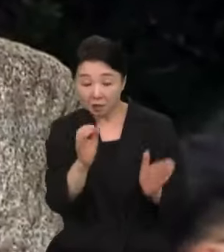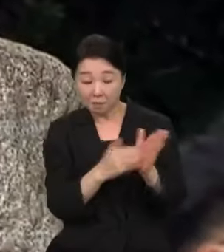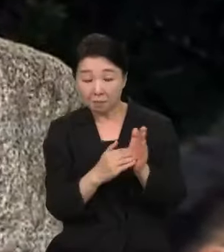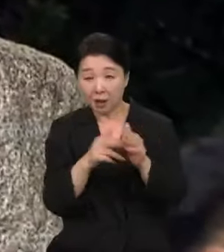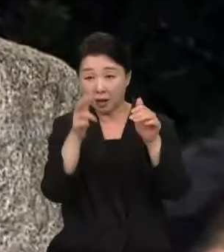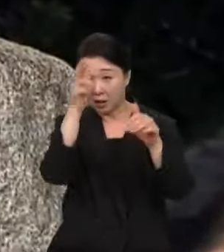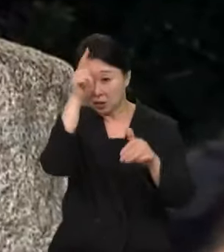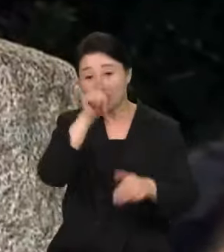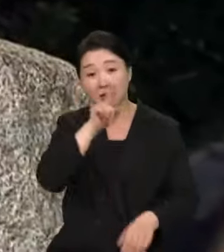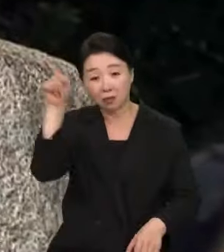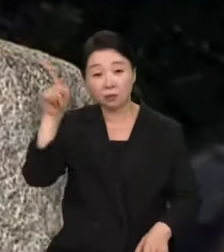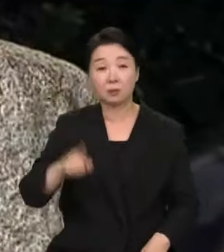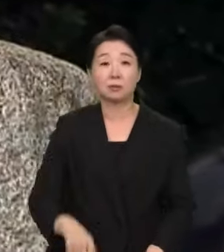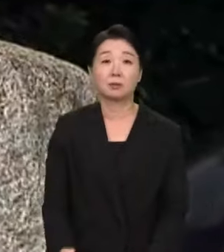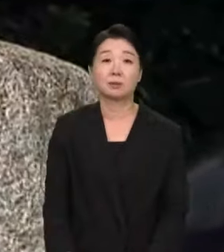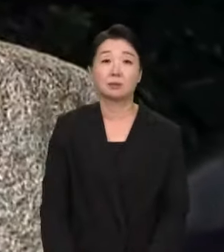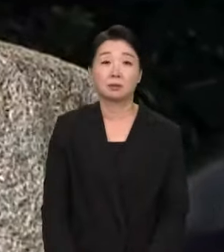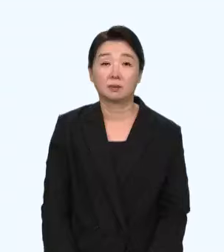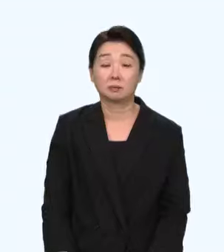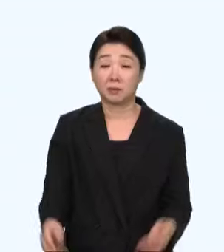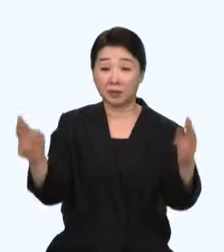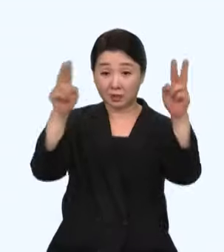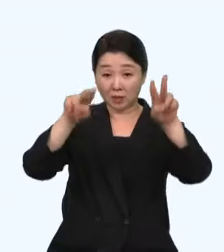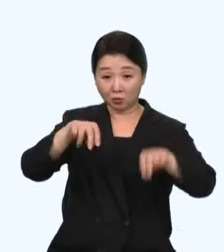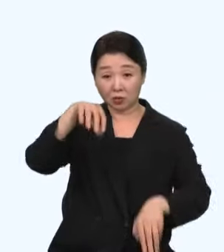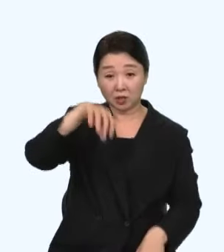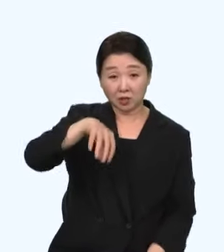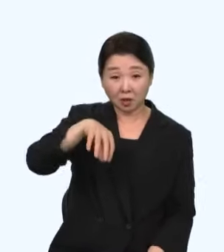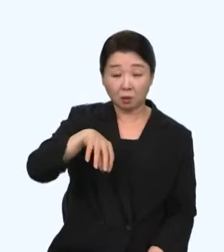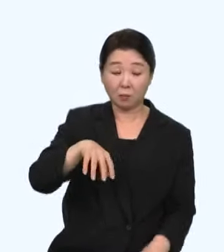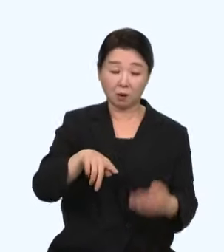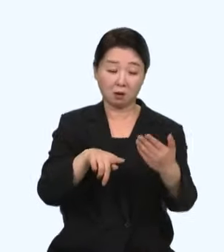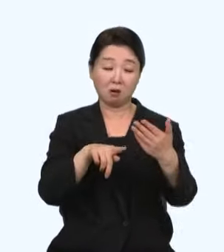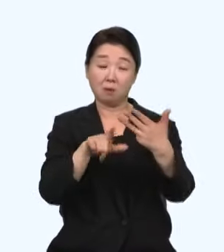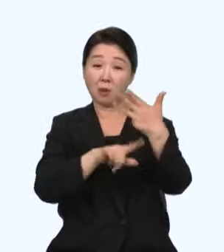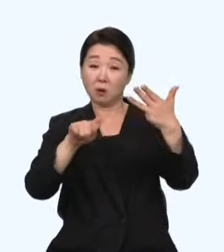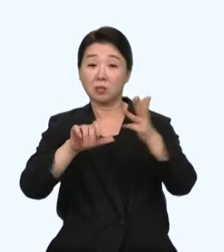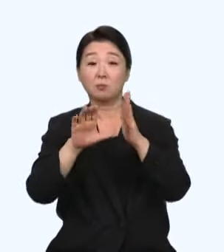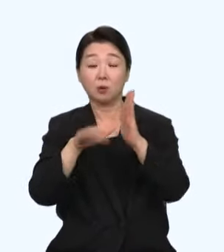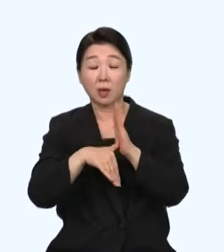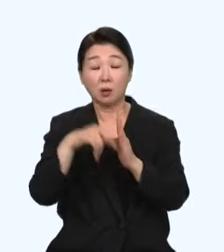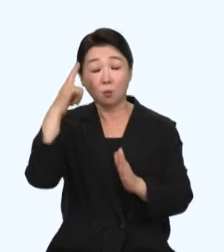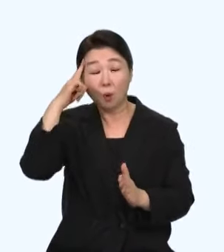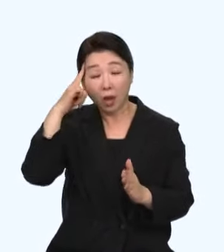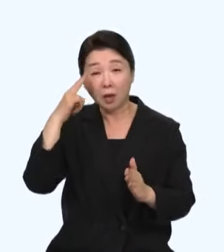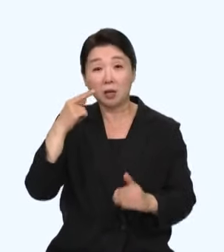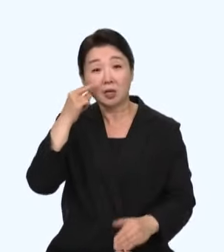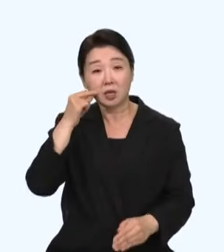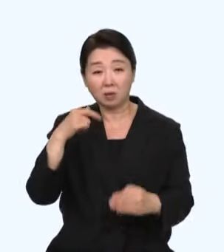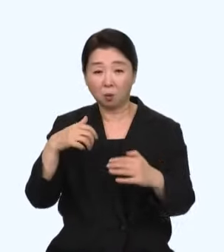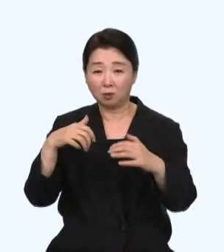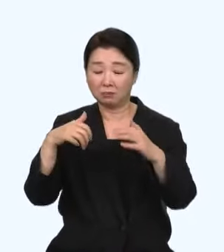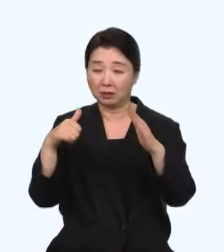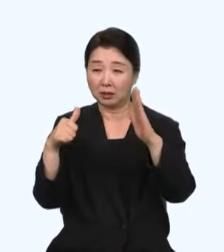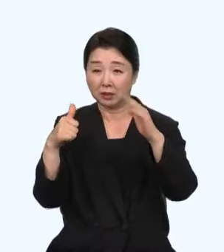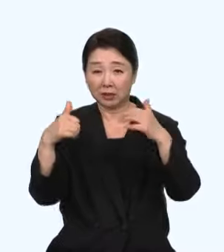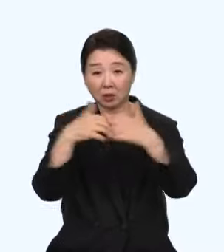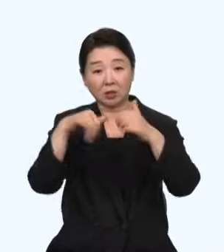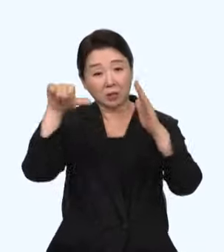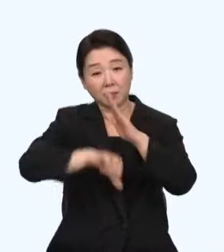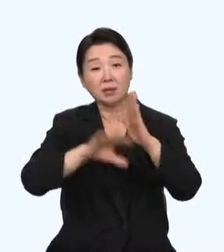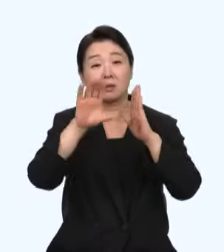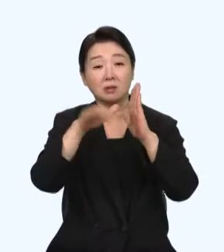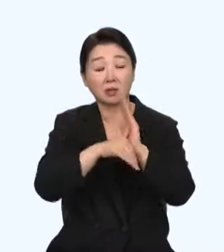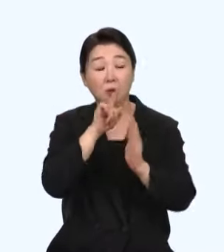경찰에 신고했다고 합니다. 야스쿠니 신사에선 지난 15일 일본 패전일에도 소동이 빚어졌습니다. 한